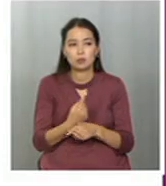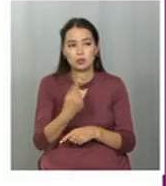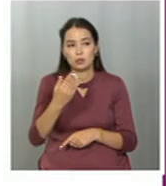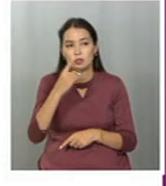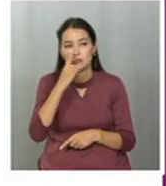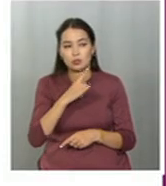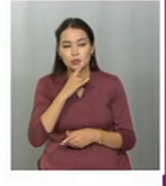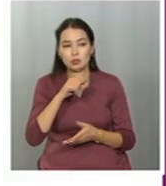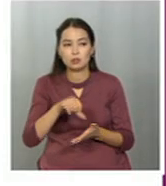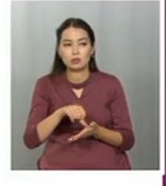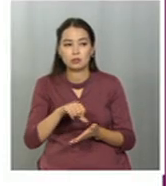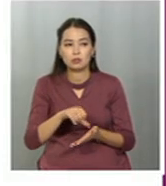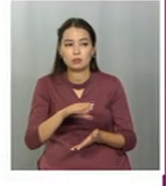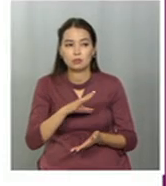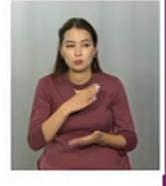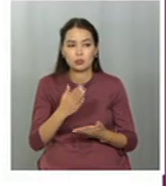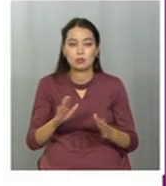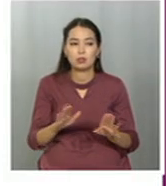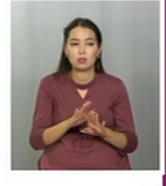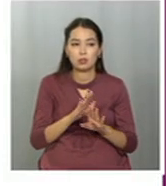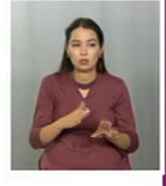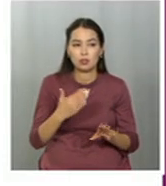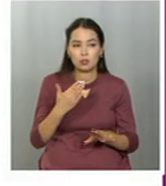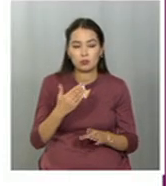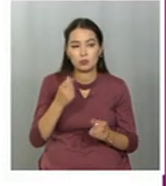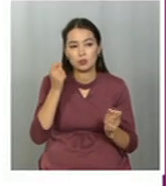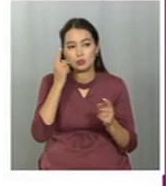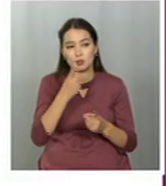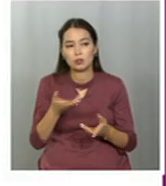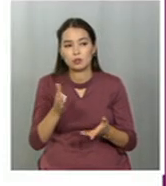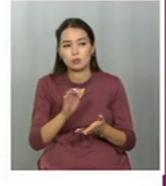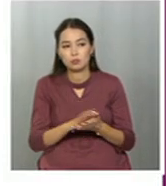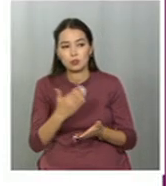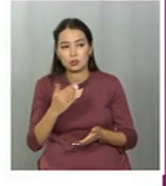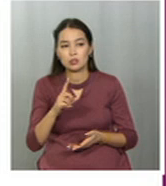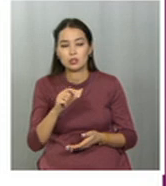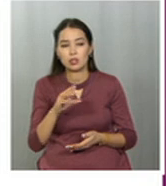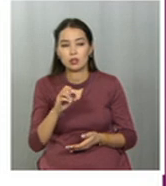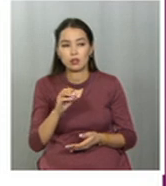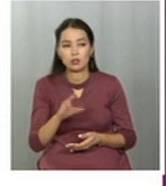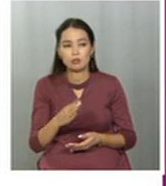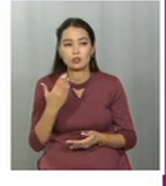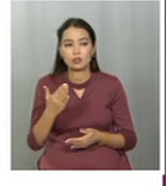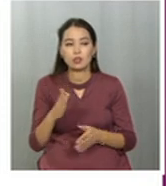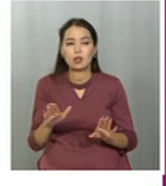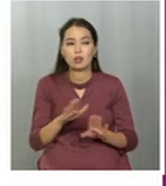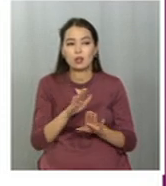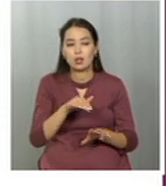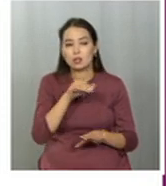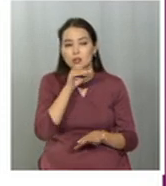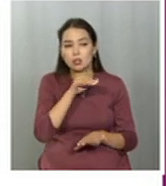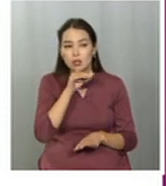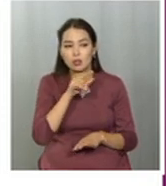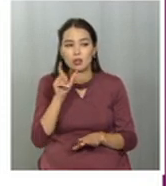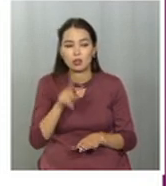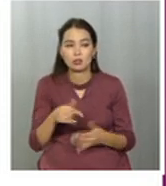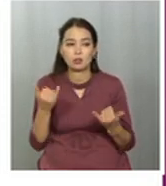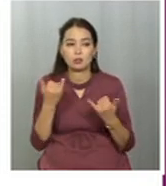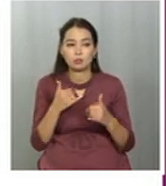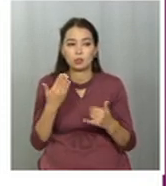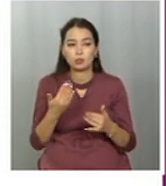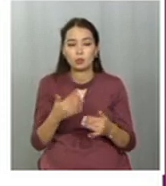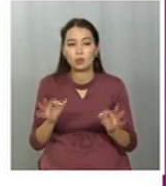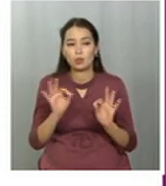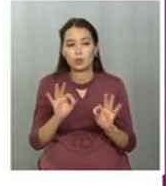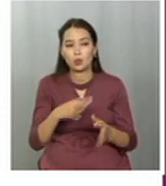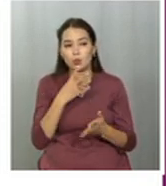әншісі. Әміремен танысқан соң белгілі этнограф Затаевич әншінің талантына тәнті болып, оның өнерін өз